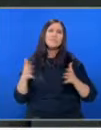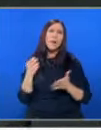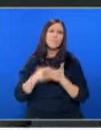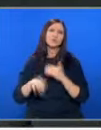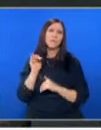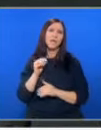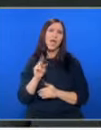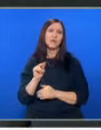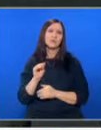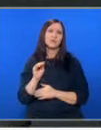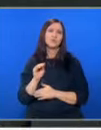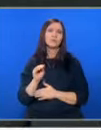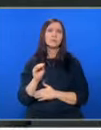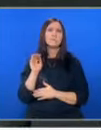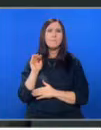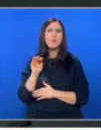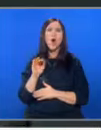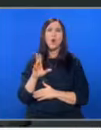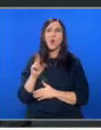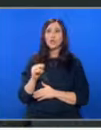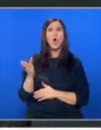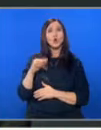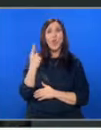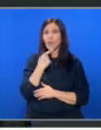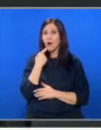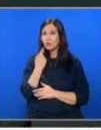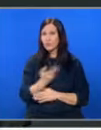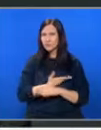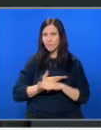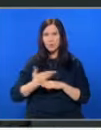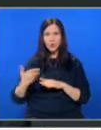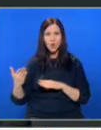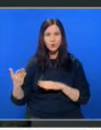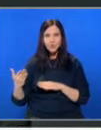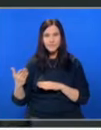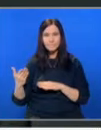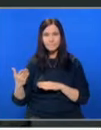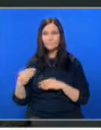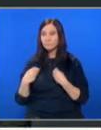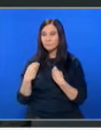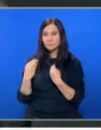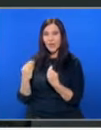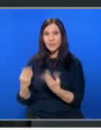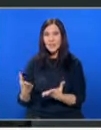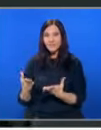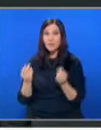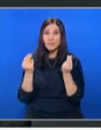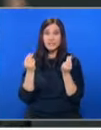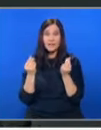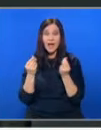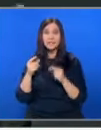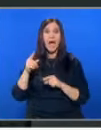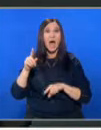бих казал би било, ако ни кажат с още една година да продължим да даваме цена